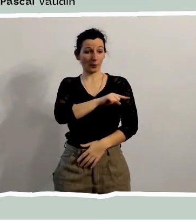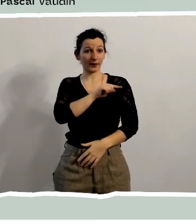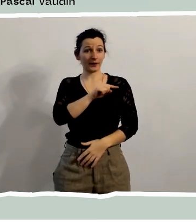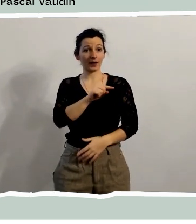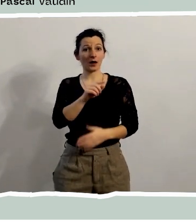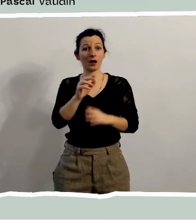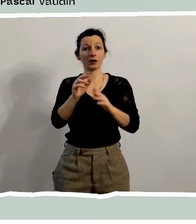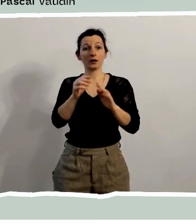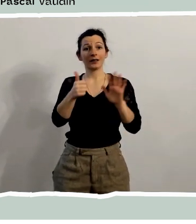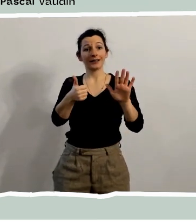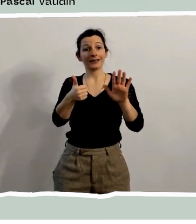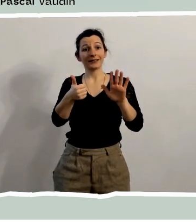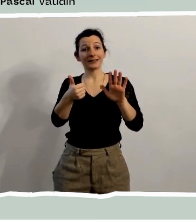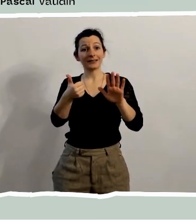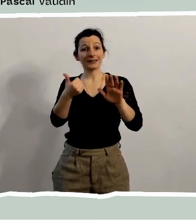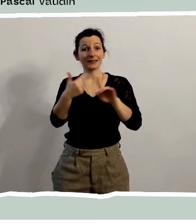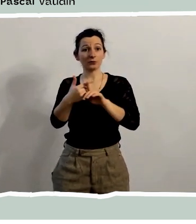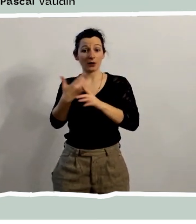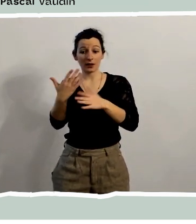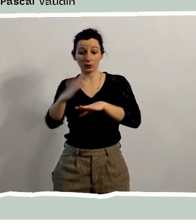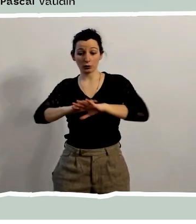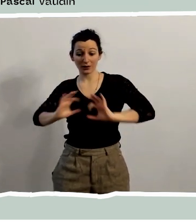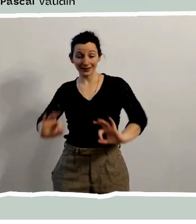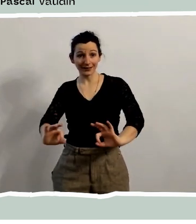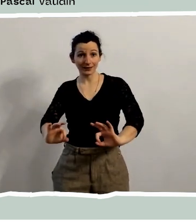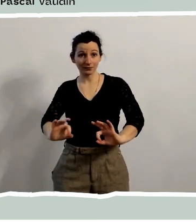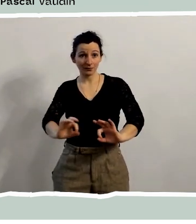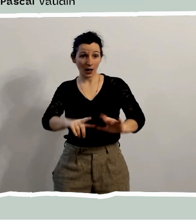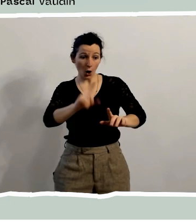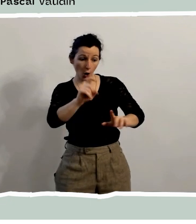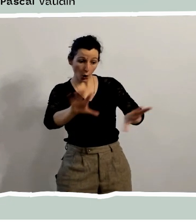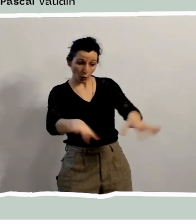6 cas sur 10 lorsqu'on fait des dosages dans les rivières.